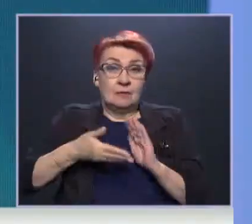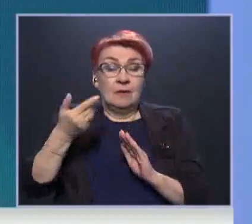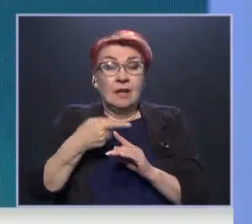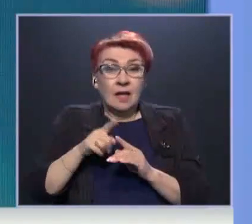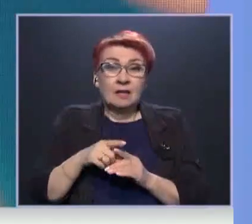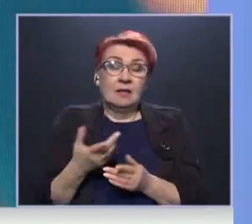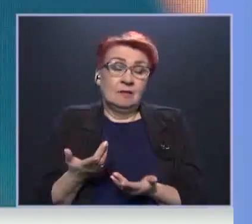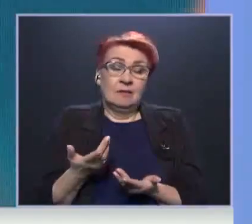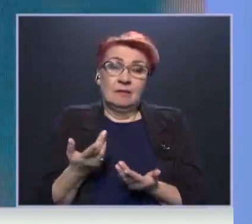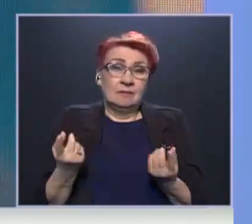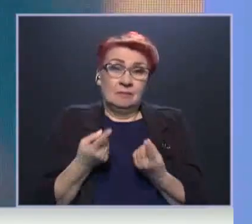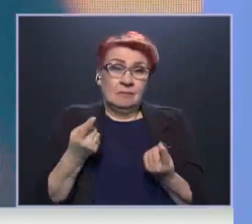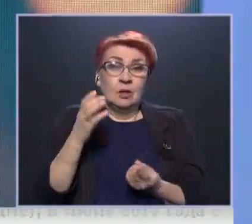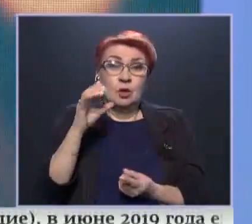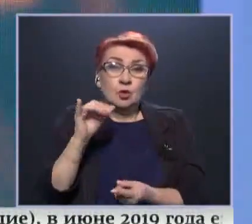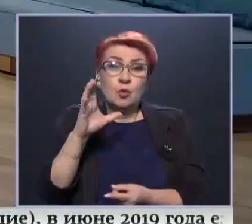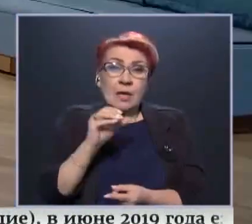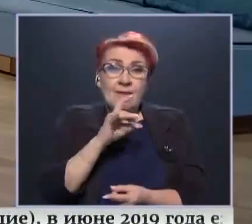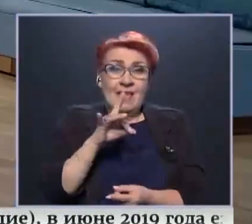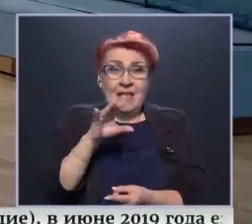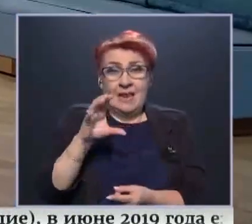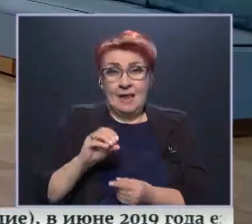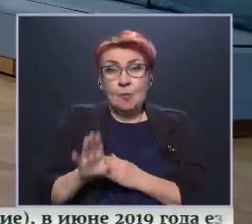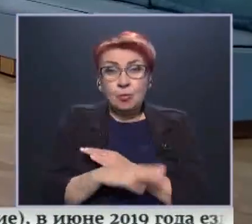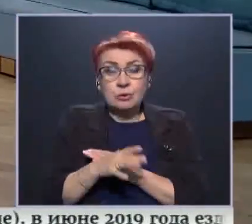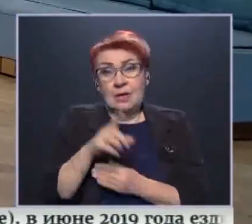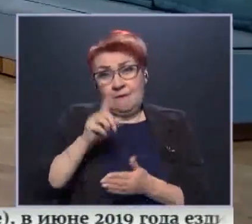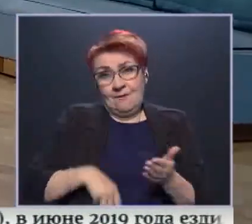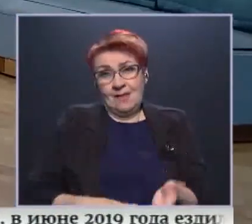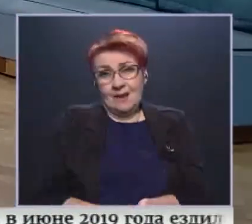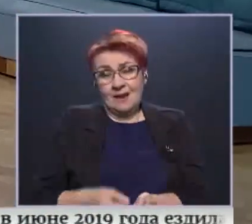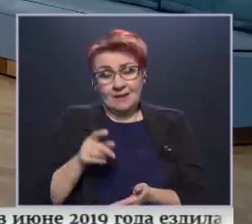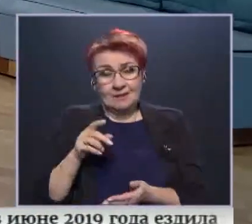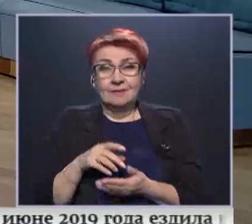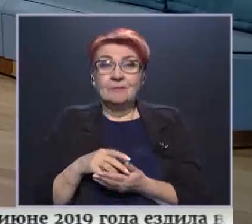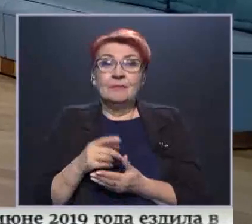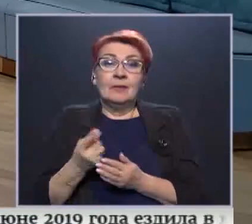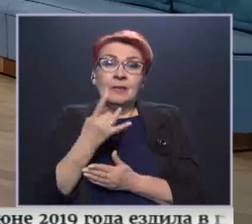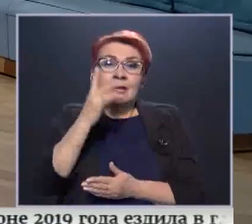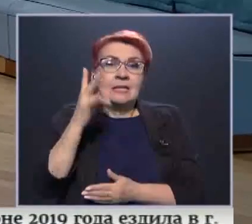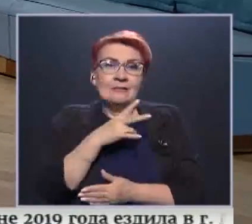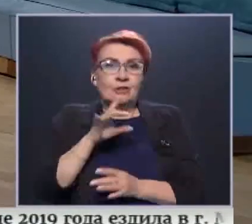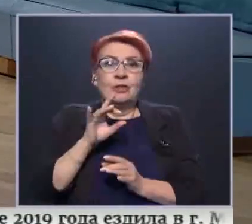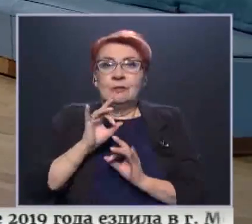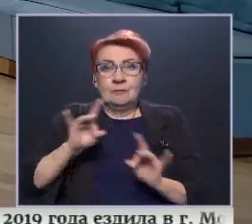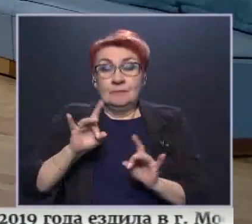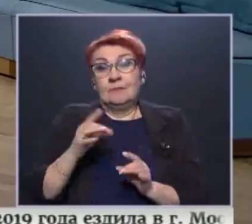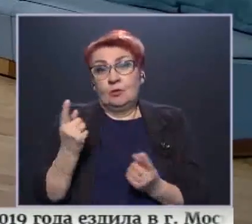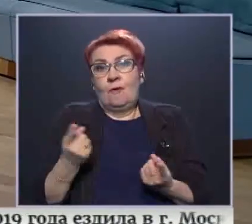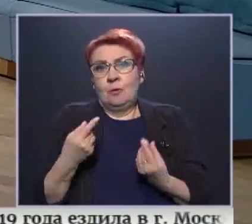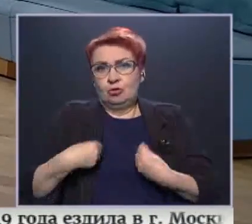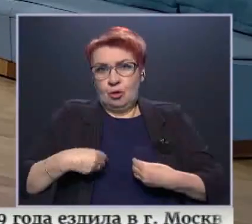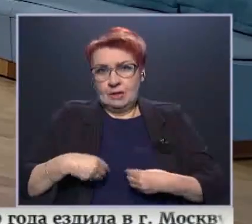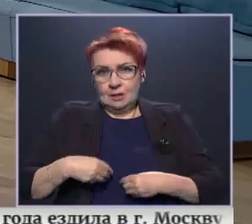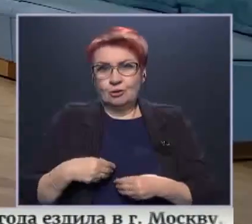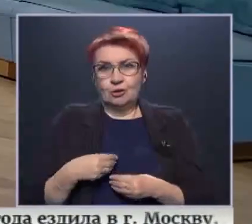суеверие, обращать внимание на него не надо. Я слышал один раз, священник рассказывал, который в светской одежде зашел